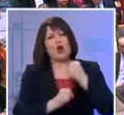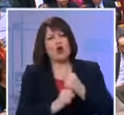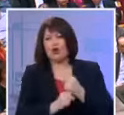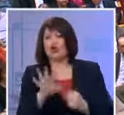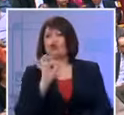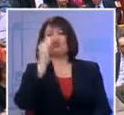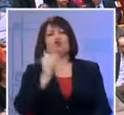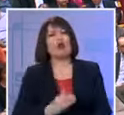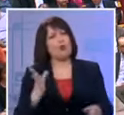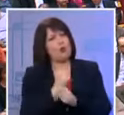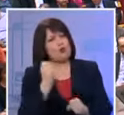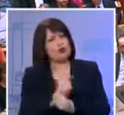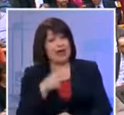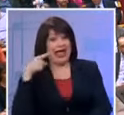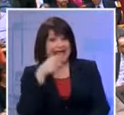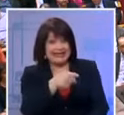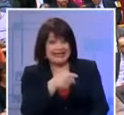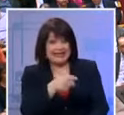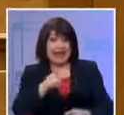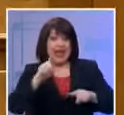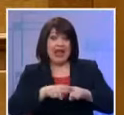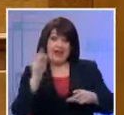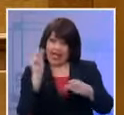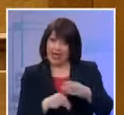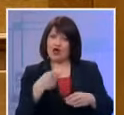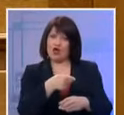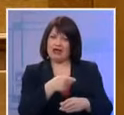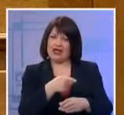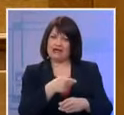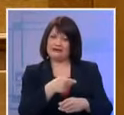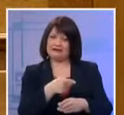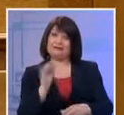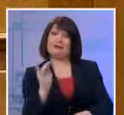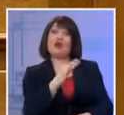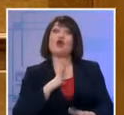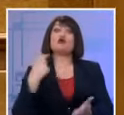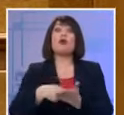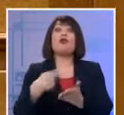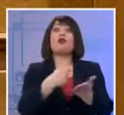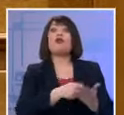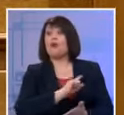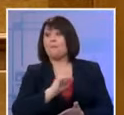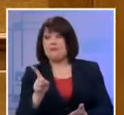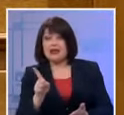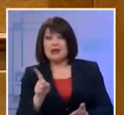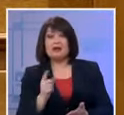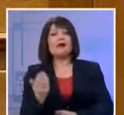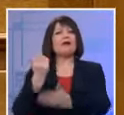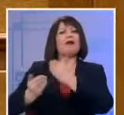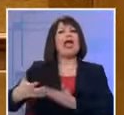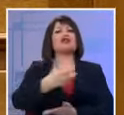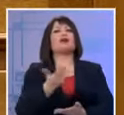στόχους. Εσείς πρόξατε τη χώρα σε εκλογές. Καλούσατε τον κόσμο να μην πληρώνει φόρους. Έμειναν πίσω τα